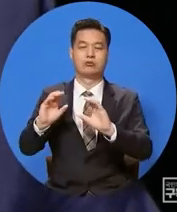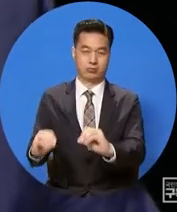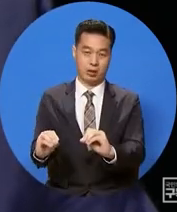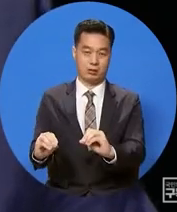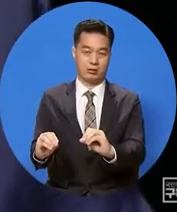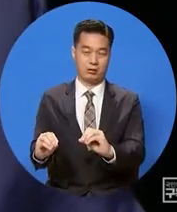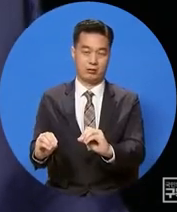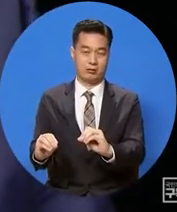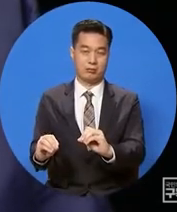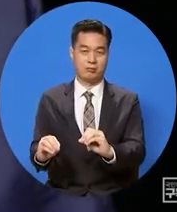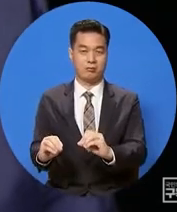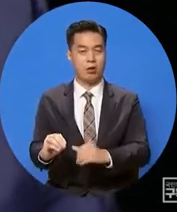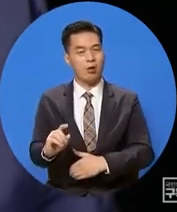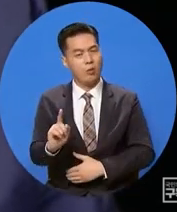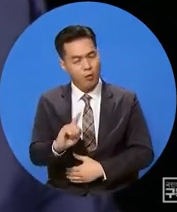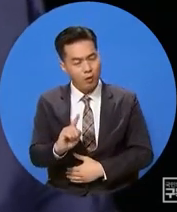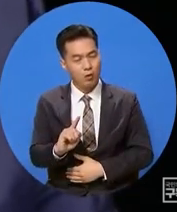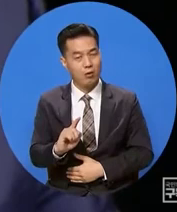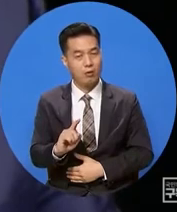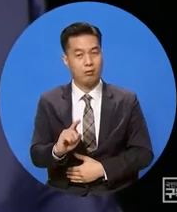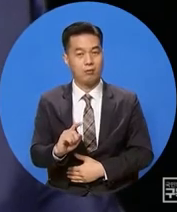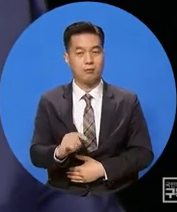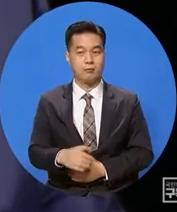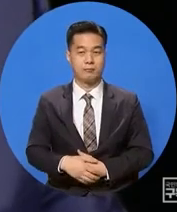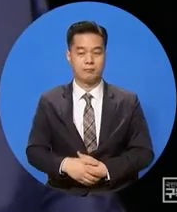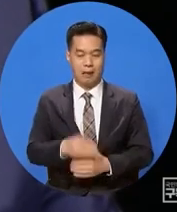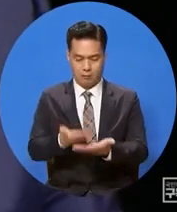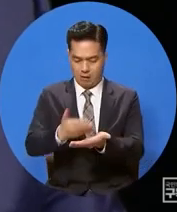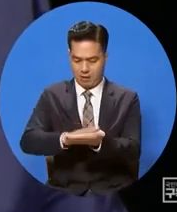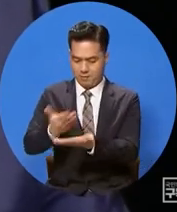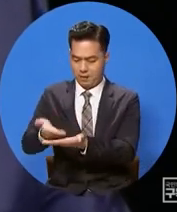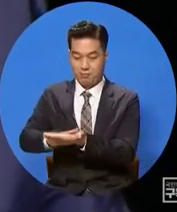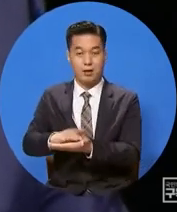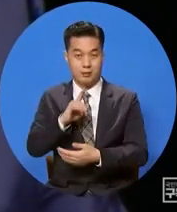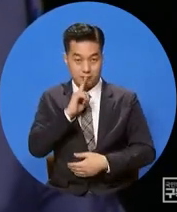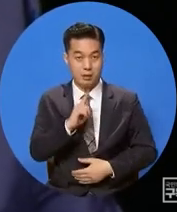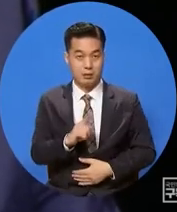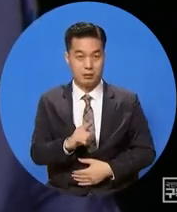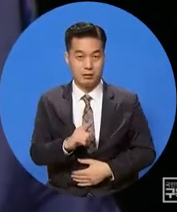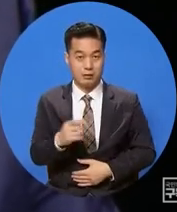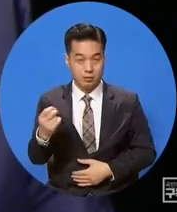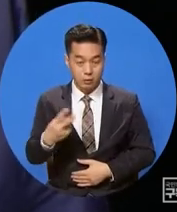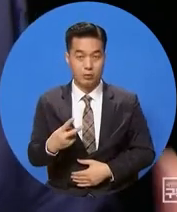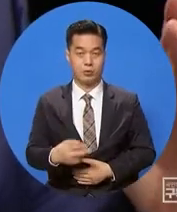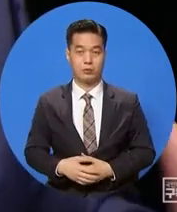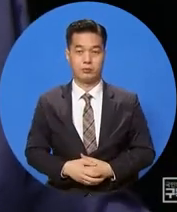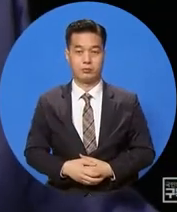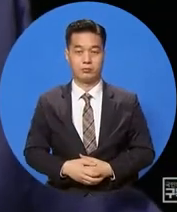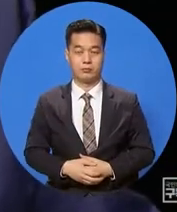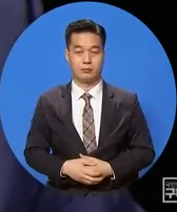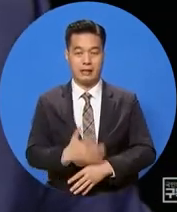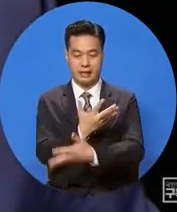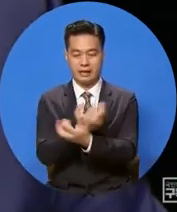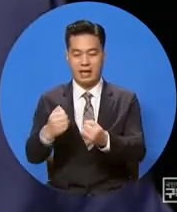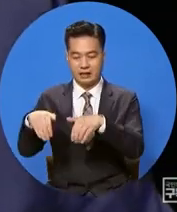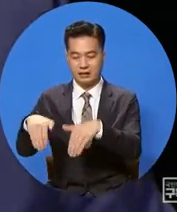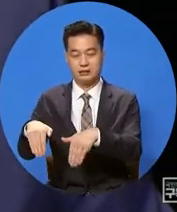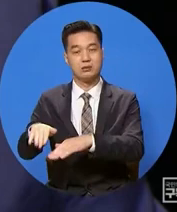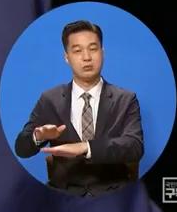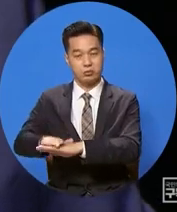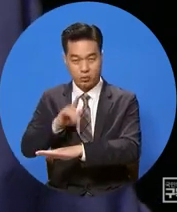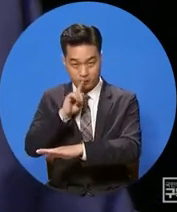중단하셨어요. 그러니까 왔다 갔다 한다 이 말이에요. 그러고 비정규직을 놓고